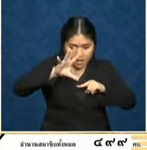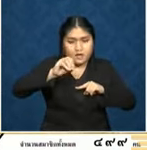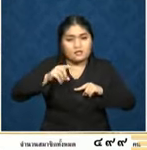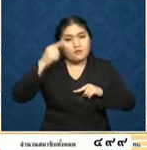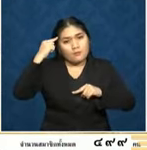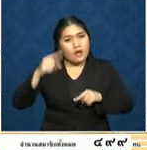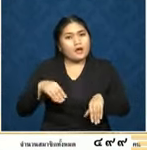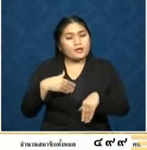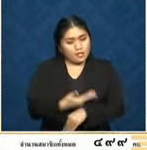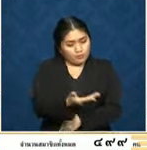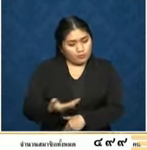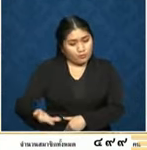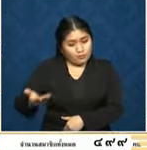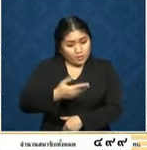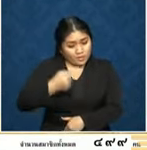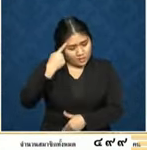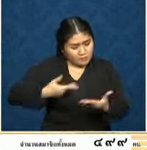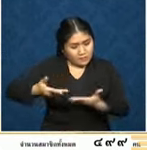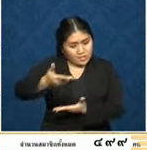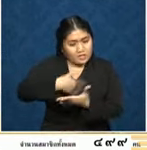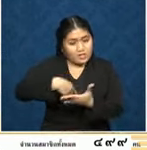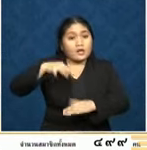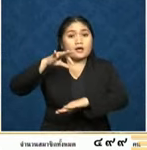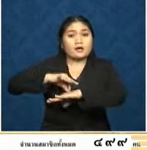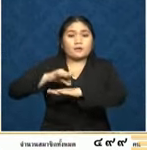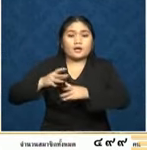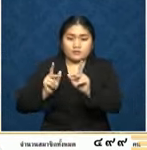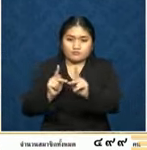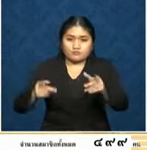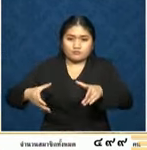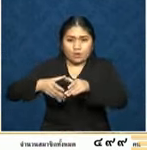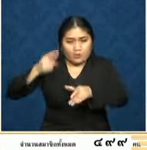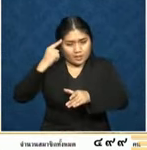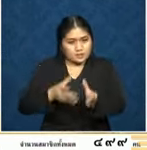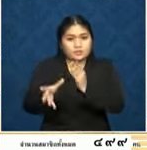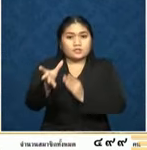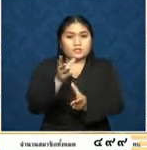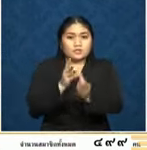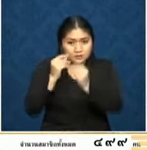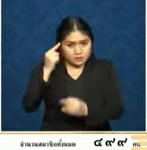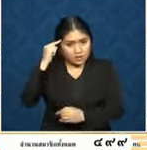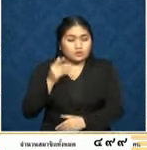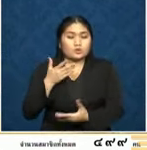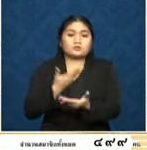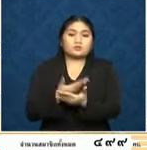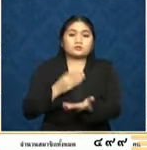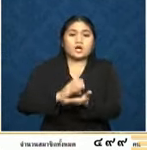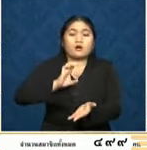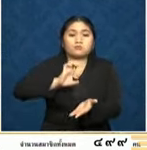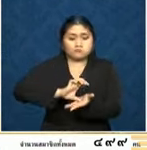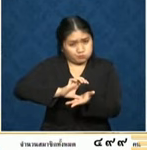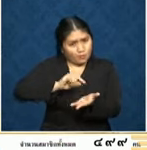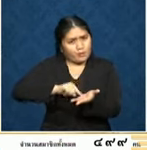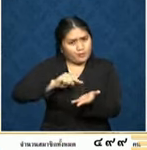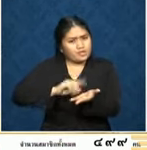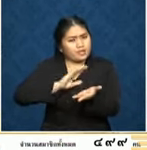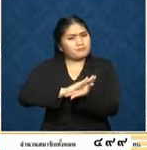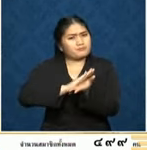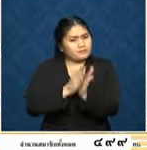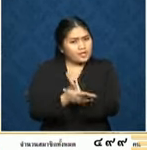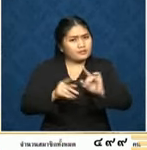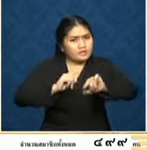ผู้แทนราษฎรพิจารณาดำเนินการตั้งคณะกรรมการวิสามัญขึ้นมาศึกษาความเป็นไปได้ในการเปลี่ยนปีงบประมาณให้เหมาะสมแก่ฤดูกาลเพื่อแก้